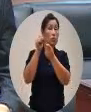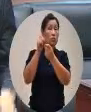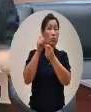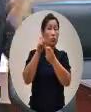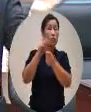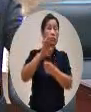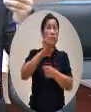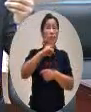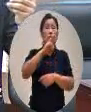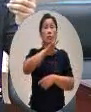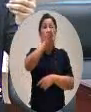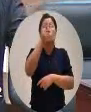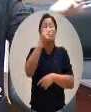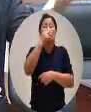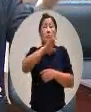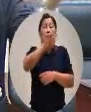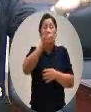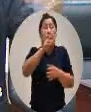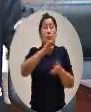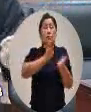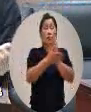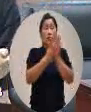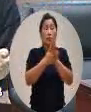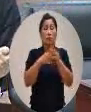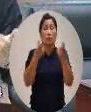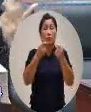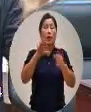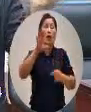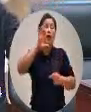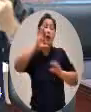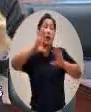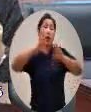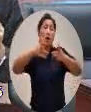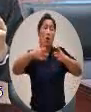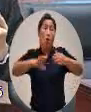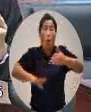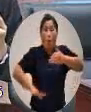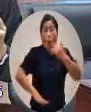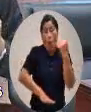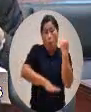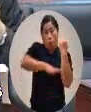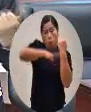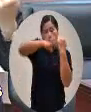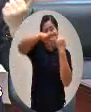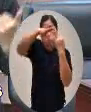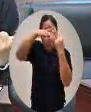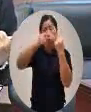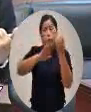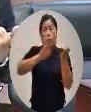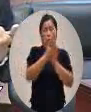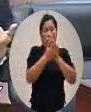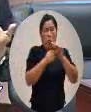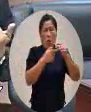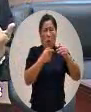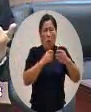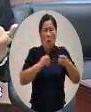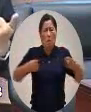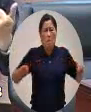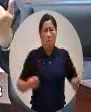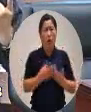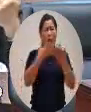那個大家都有看到像泰國淹水極端的造成的極端的氣候有很多很多的問題